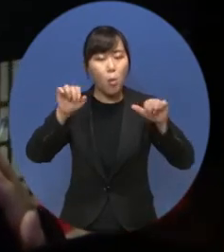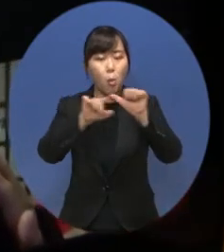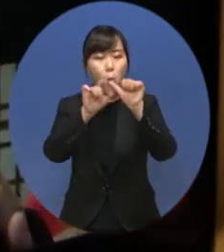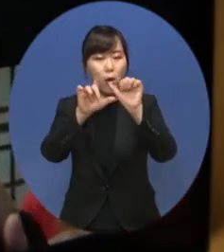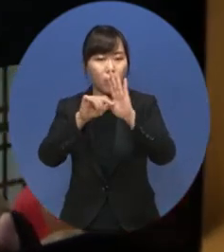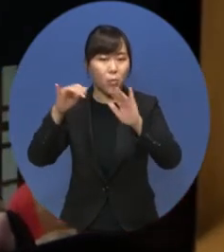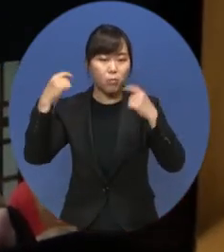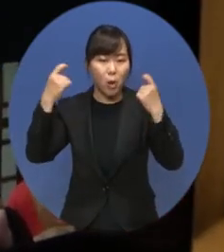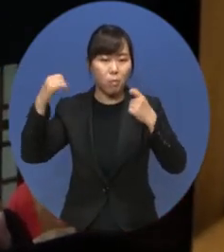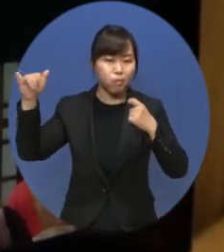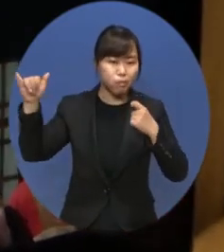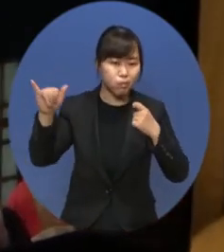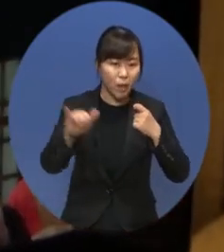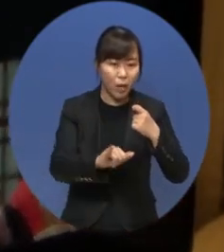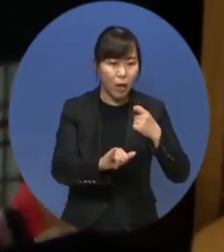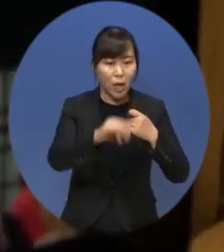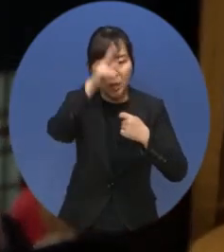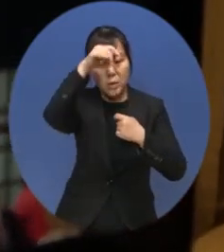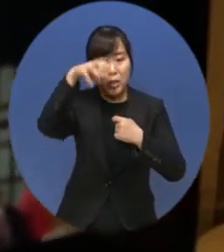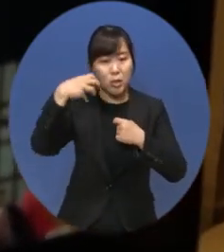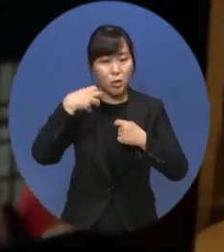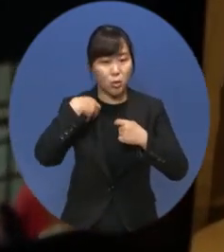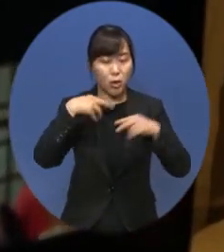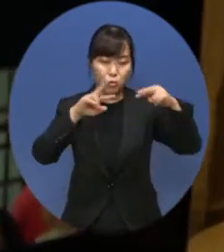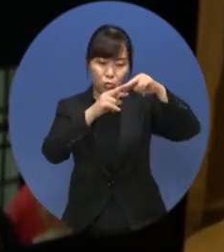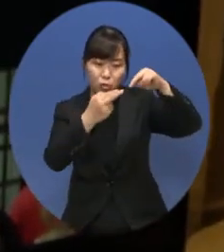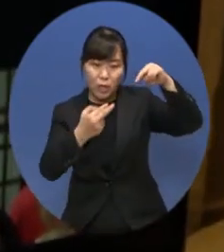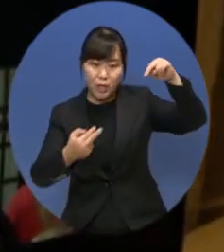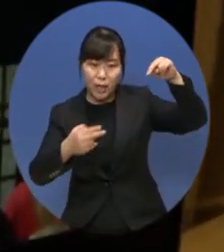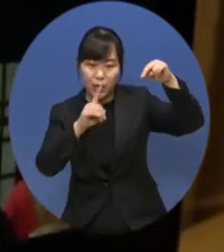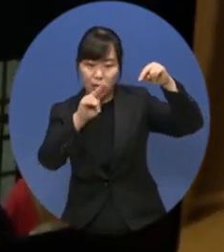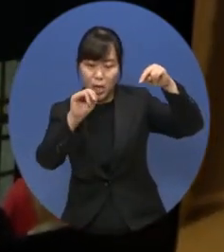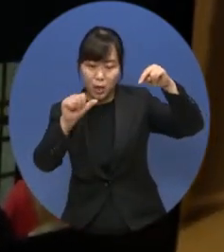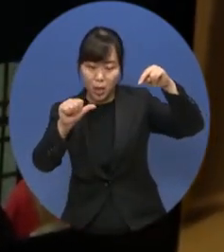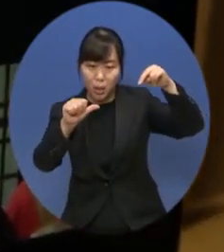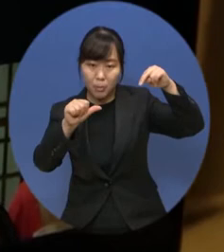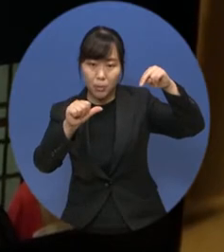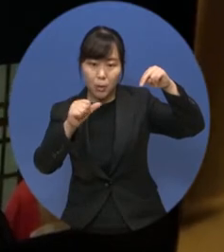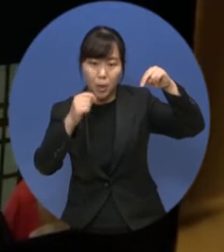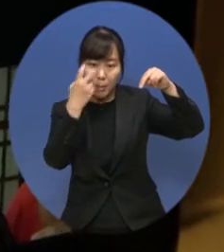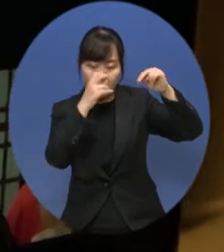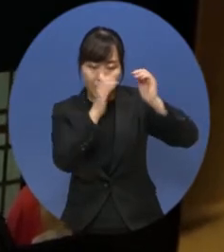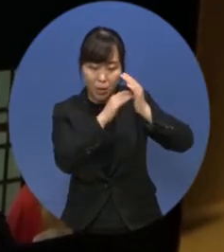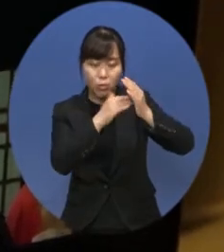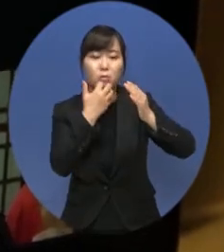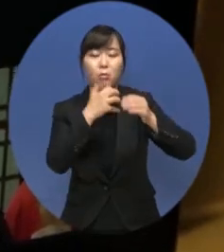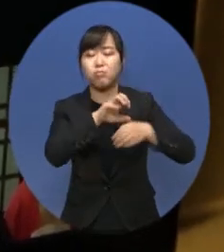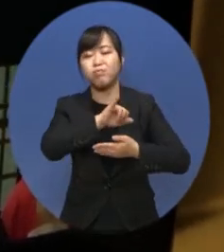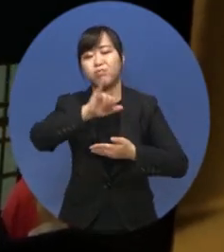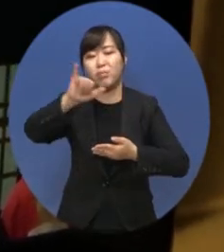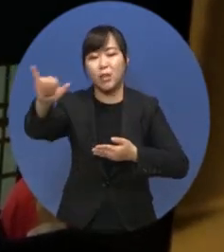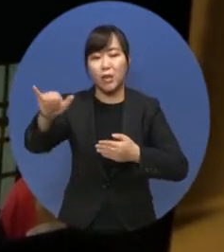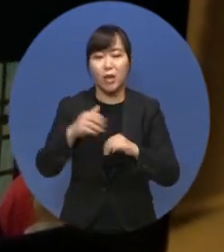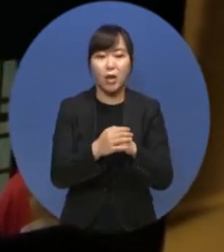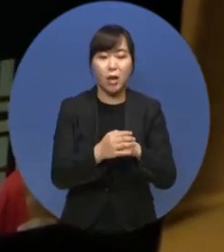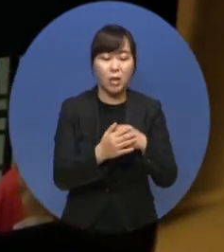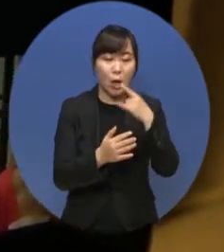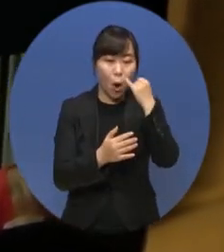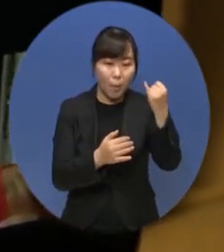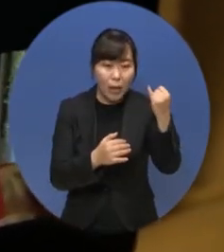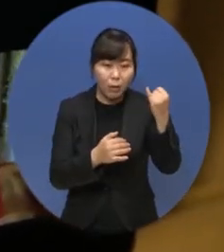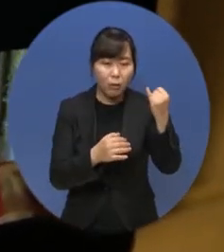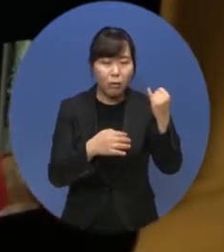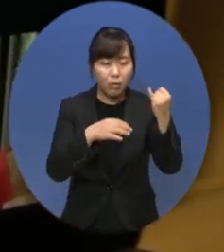부모님을 찾기 위해 경찰청에 유전자 정보 DNA 검사를 하고 서울을 떠났습니다. 정진태 생모인 어머니는